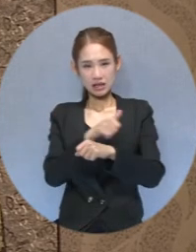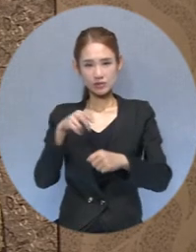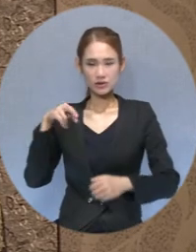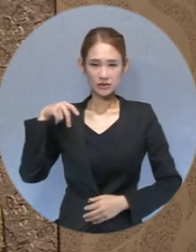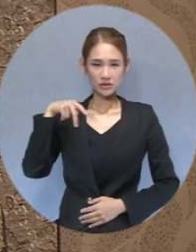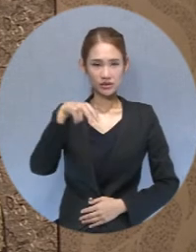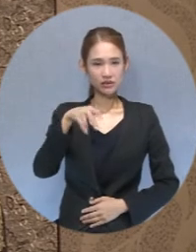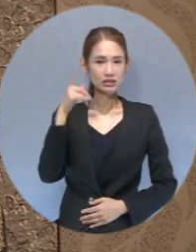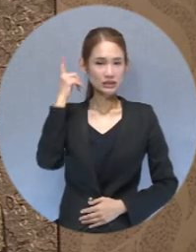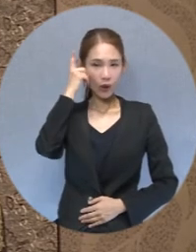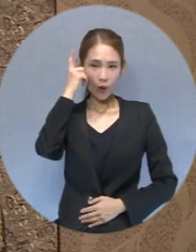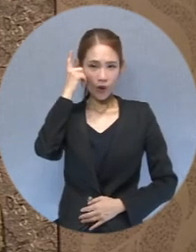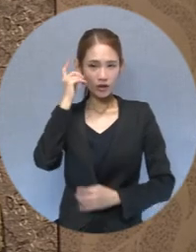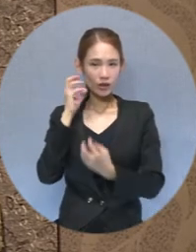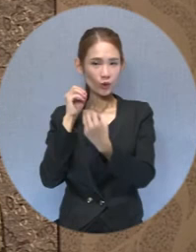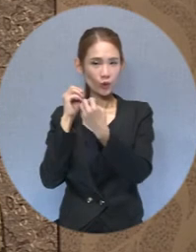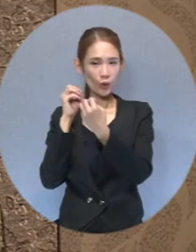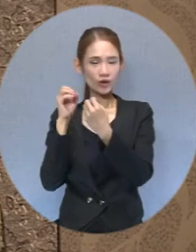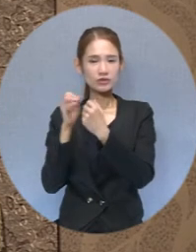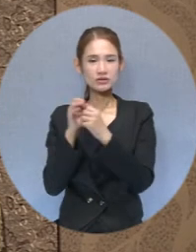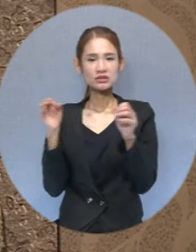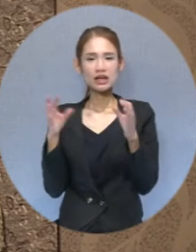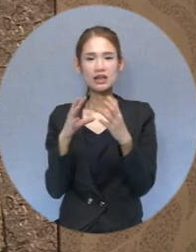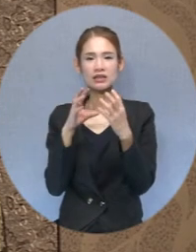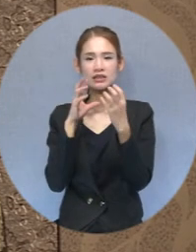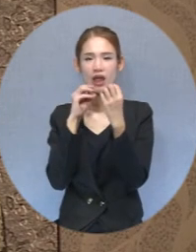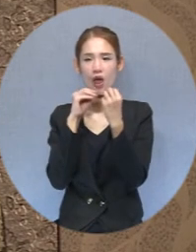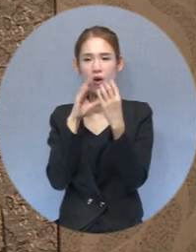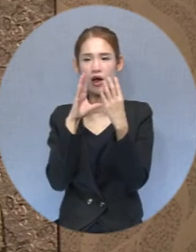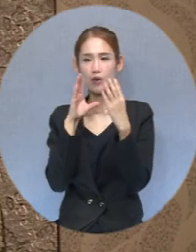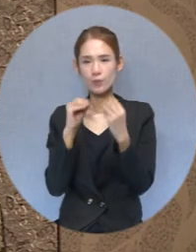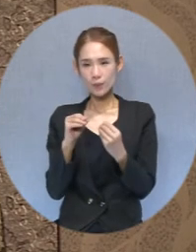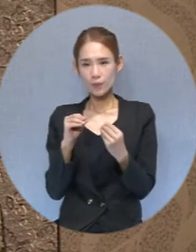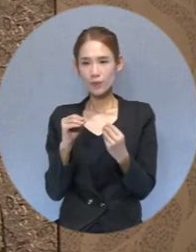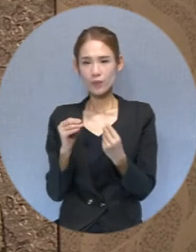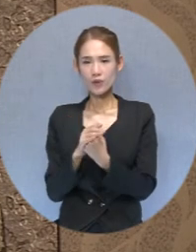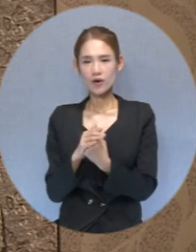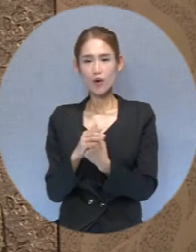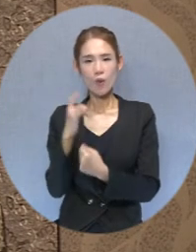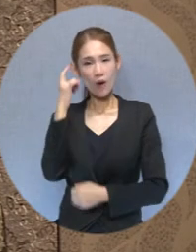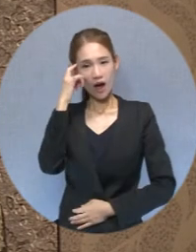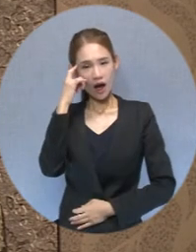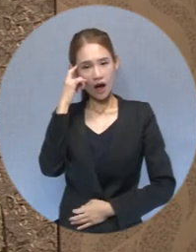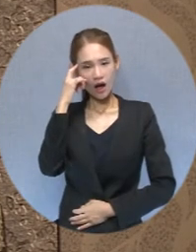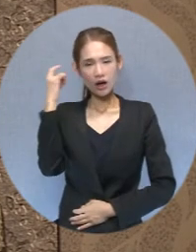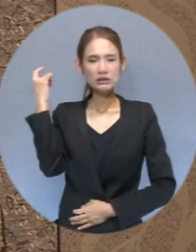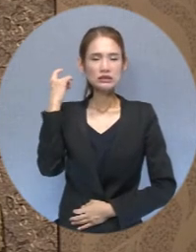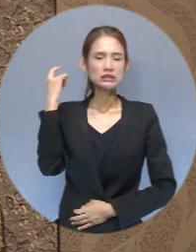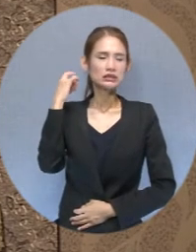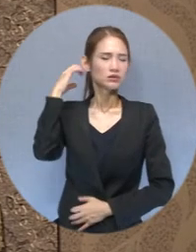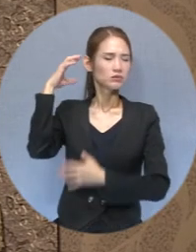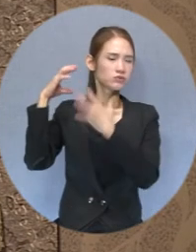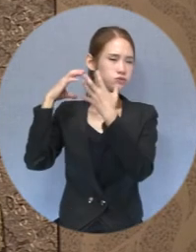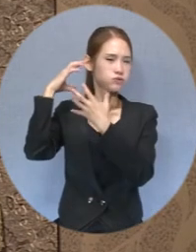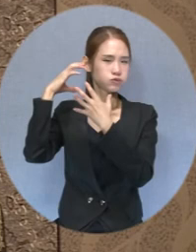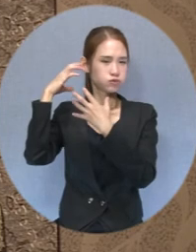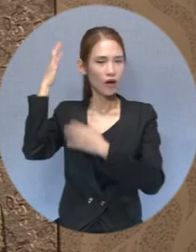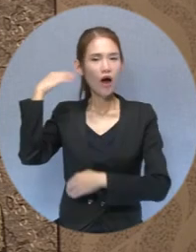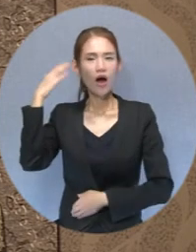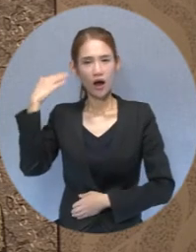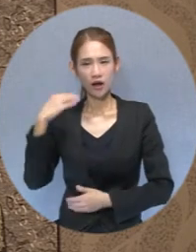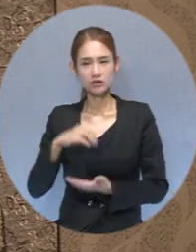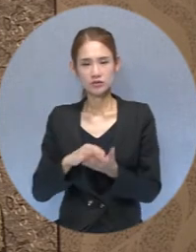네. 비행기가 전화 지나갈 때는 잠시 대화를 멈춰야 됩니다. 안 들리니까. 아. 그 정도로 소음이 심한.